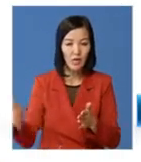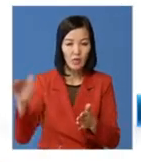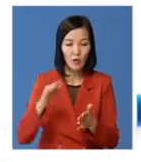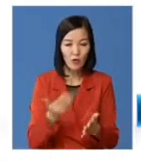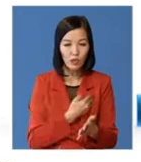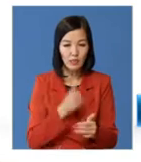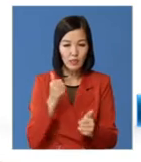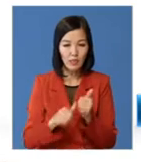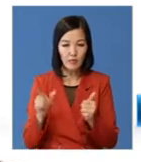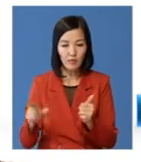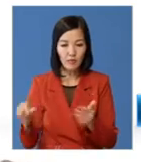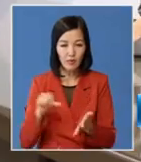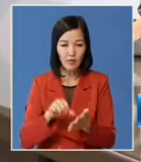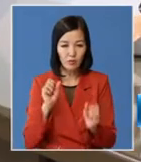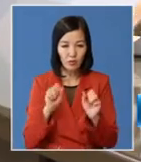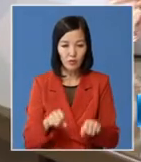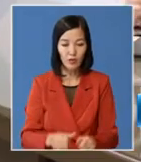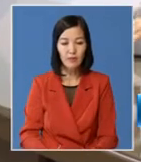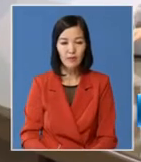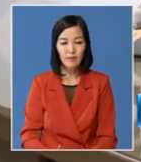келетін әрбір азамат қатыса алады.